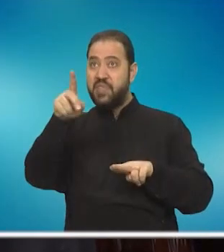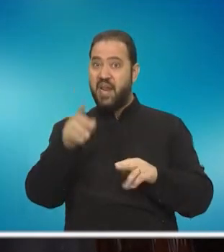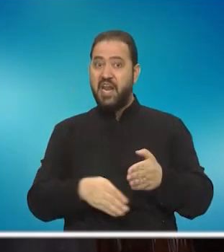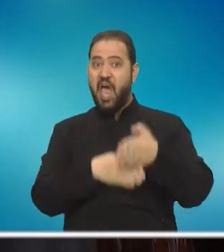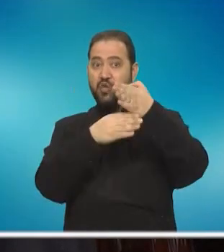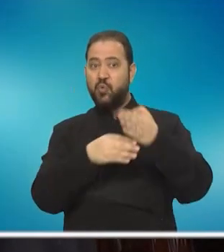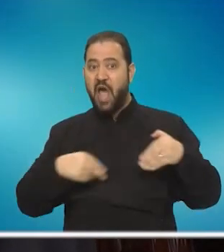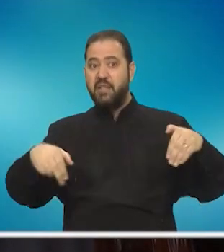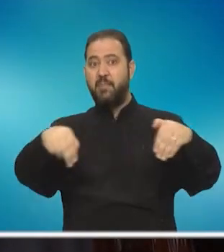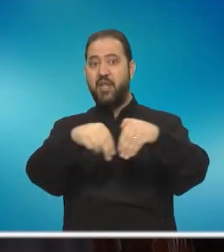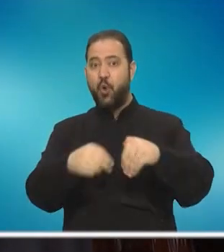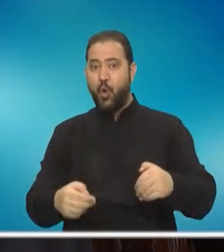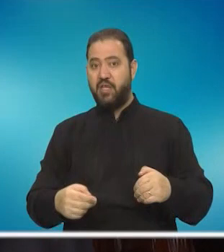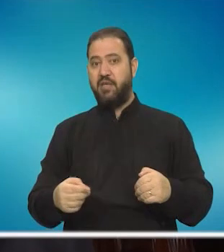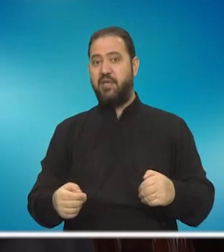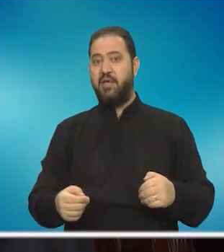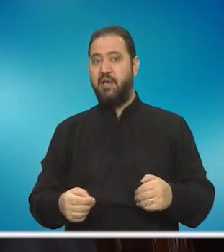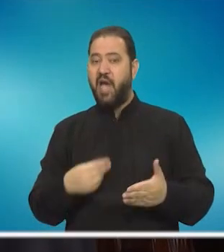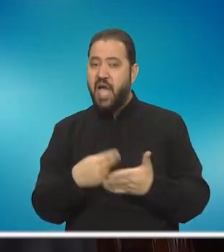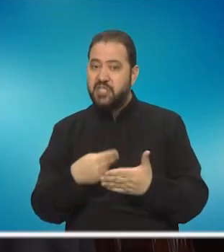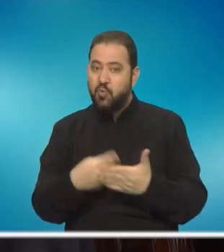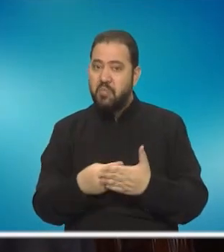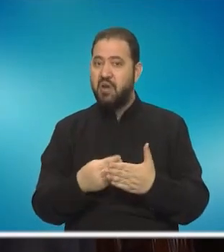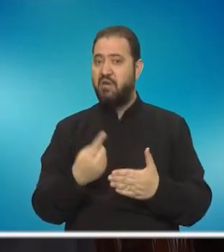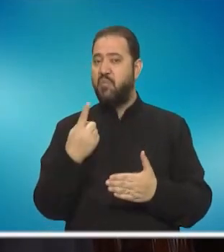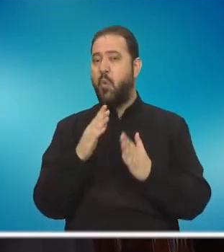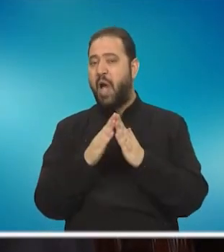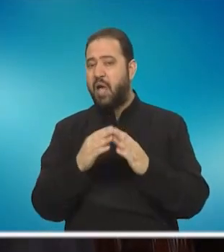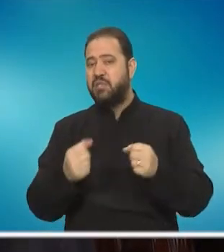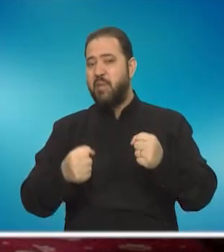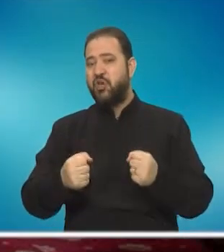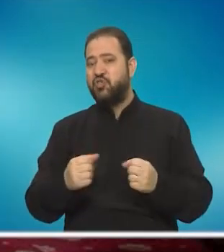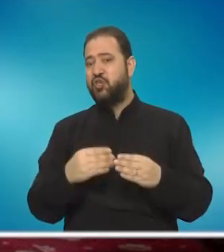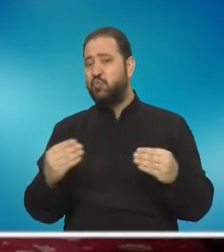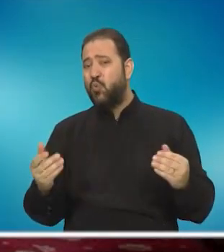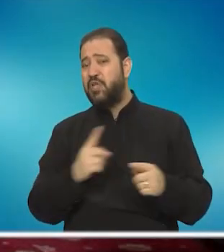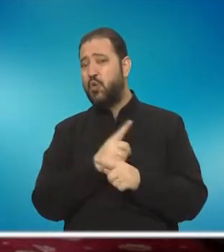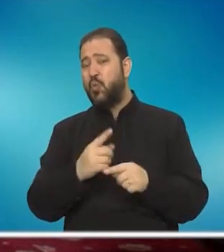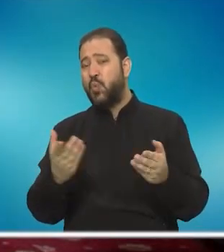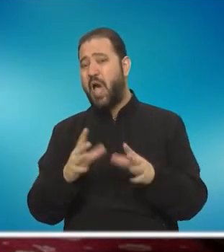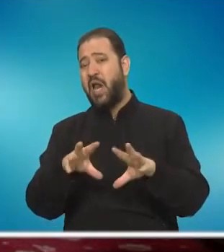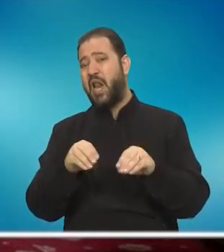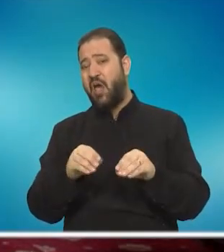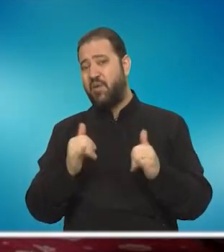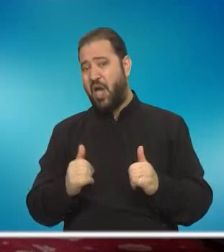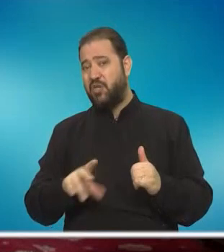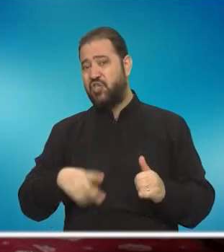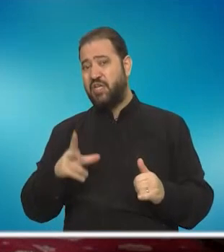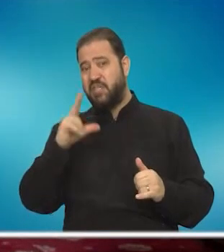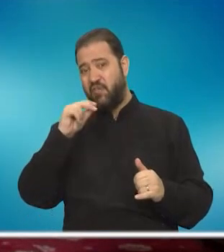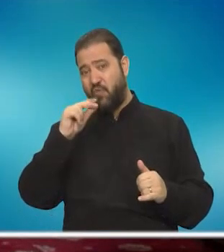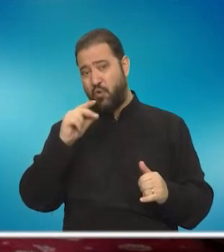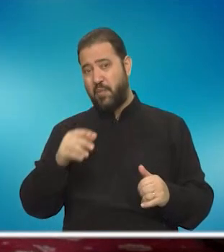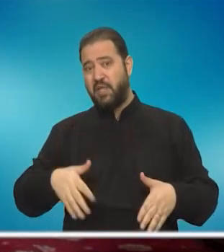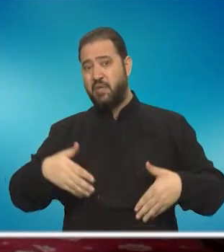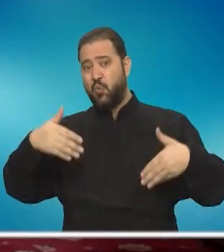legilor acestora sociale în care trăim, dacă nu există interese și așa mai departe. Ori aici este vorba doar